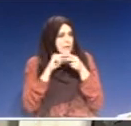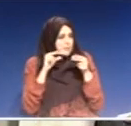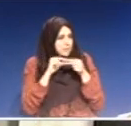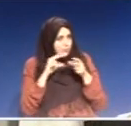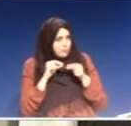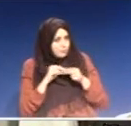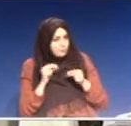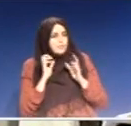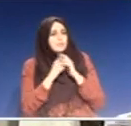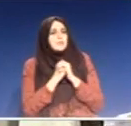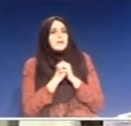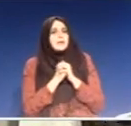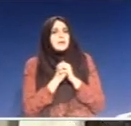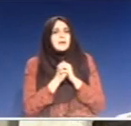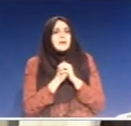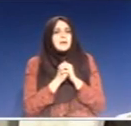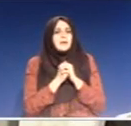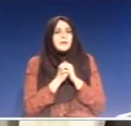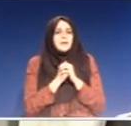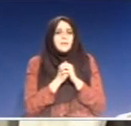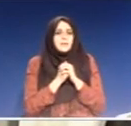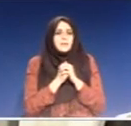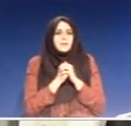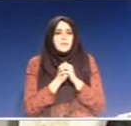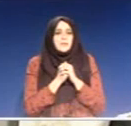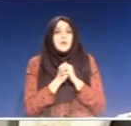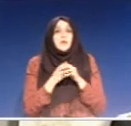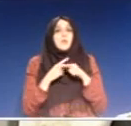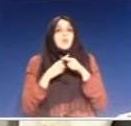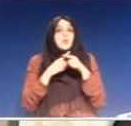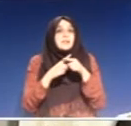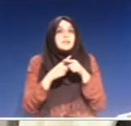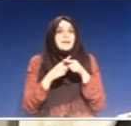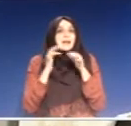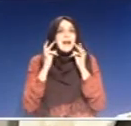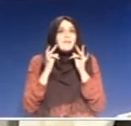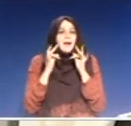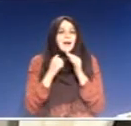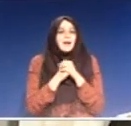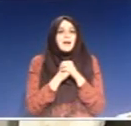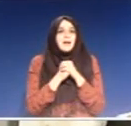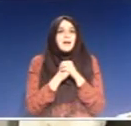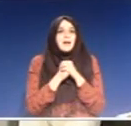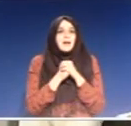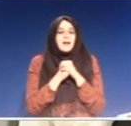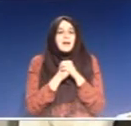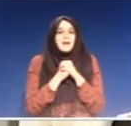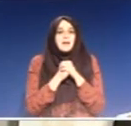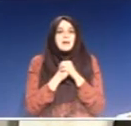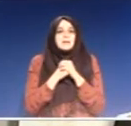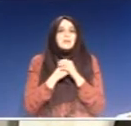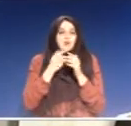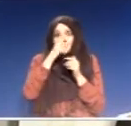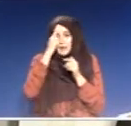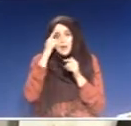اخره. ثم تحدث ايضا عن حقوق الارتفاق، وهذه مساله مهمه نعم، وسنشير اليها ان شاء الله في اللقاءات القادمه